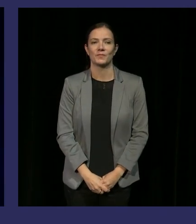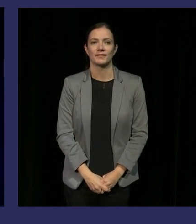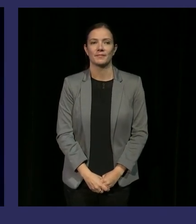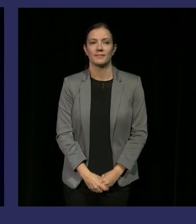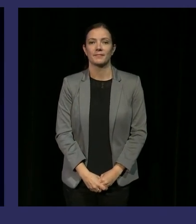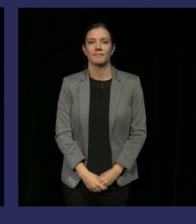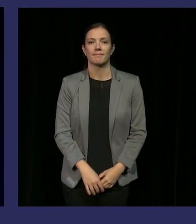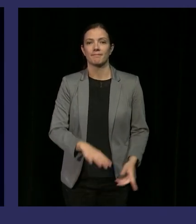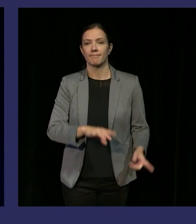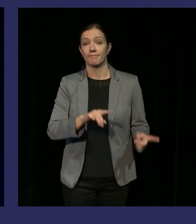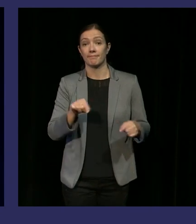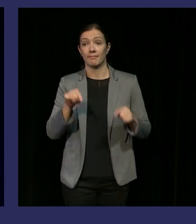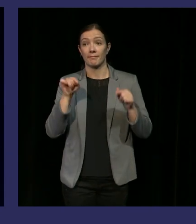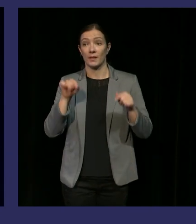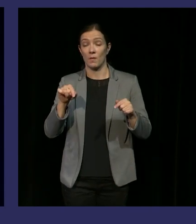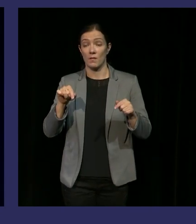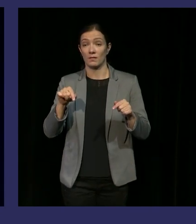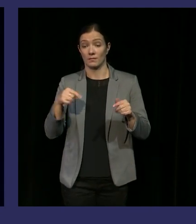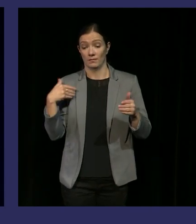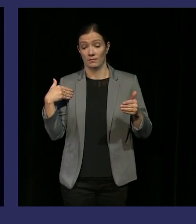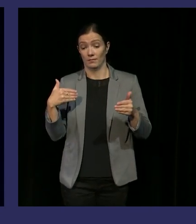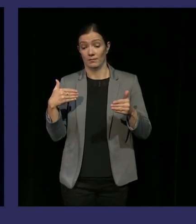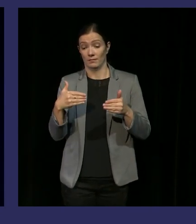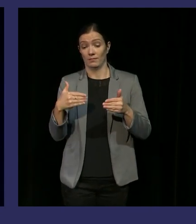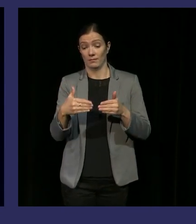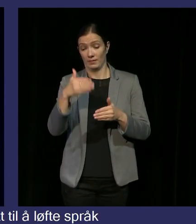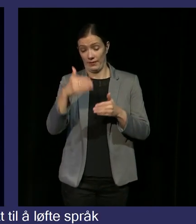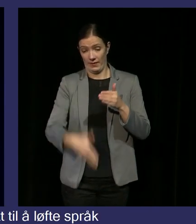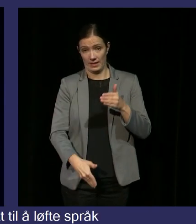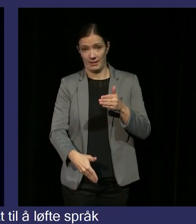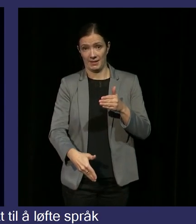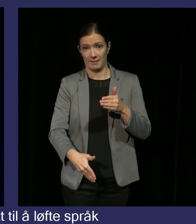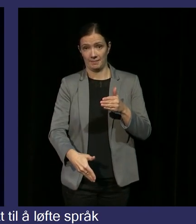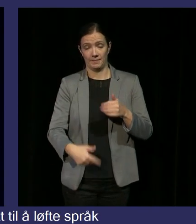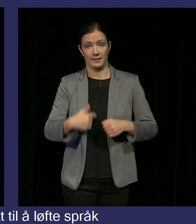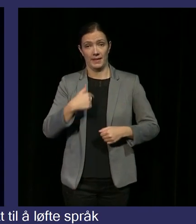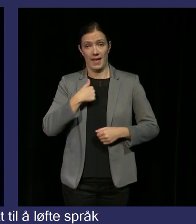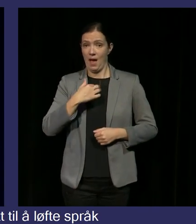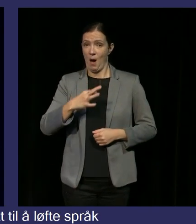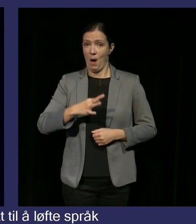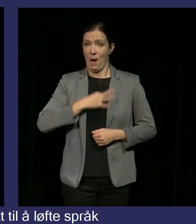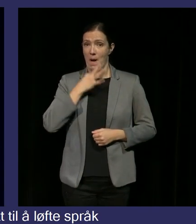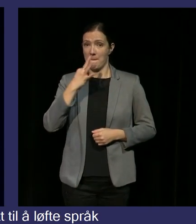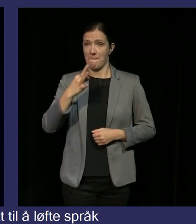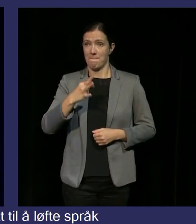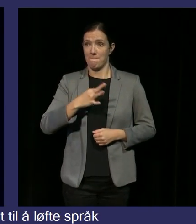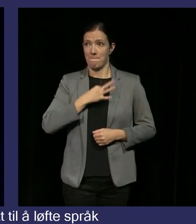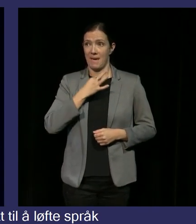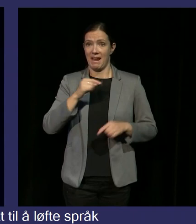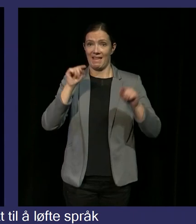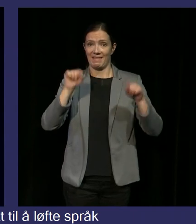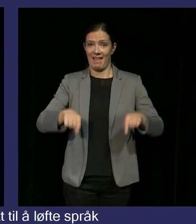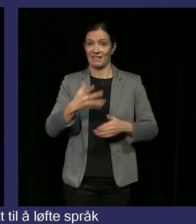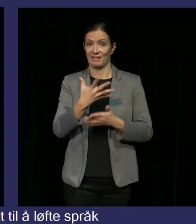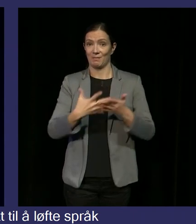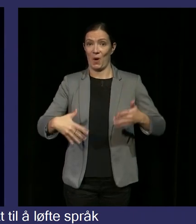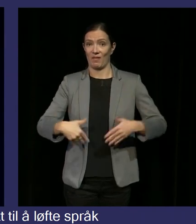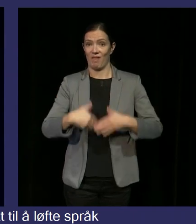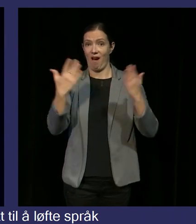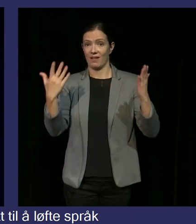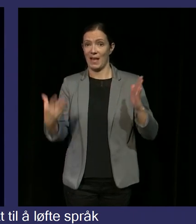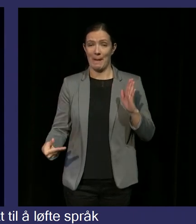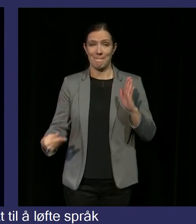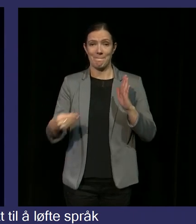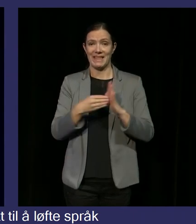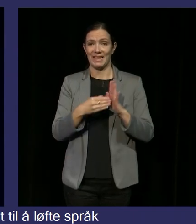Da er vi i ferd med å runde av. Jeg håper denne språkdagen har bidratt til